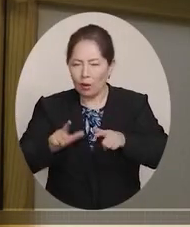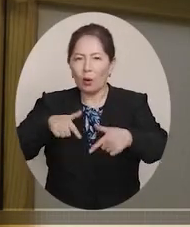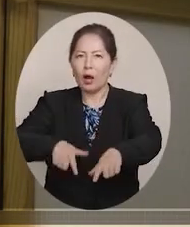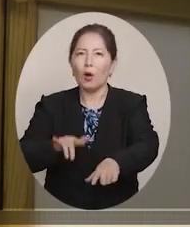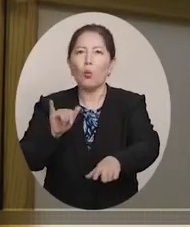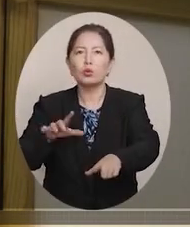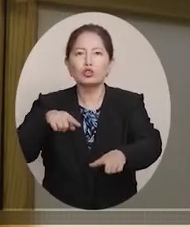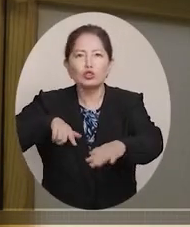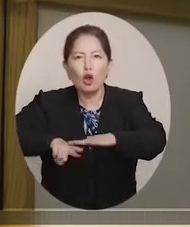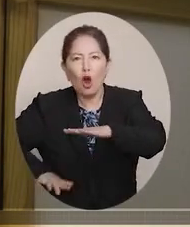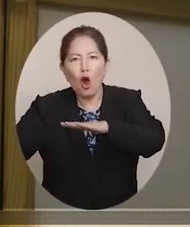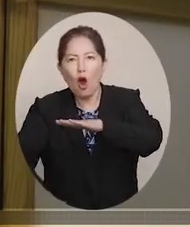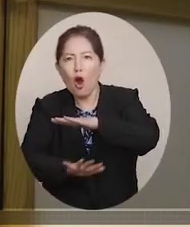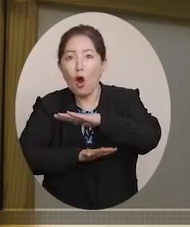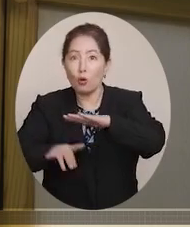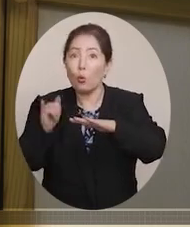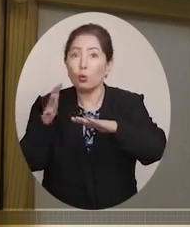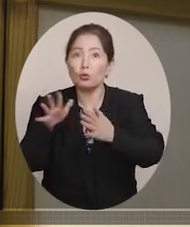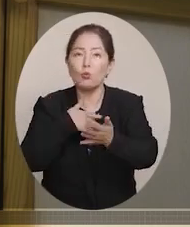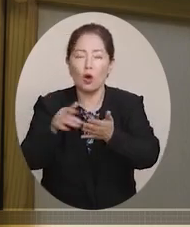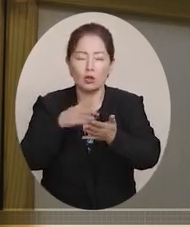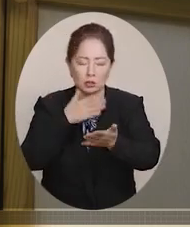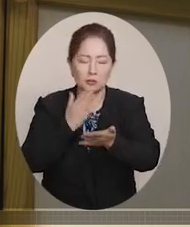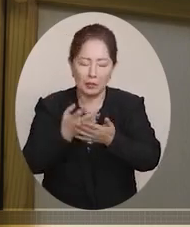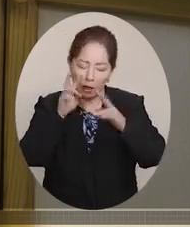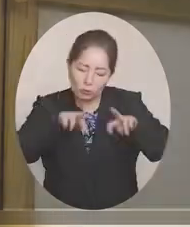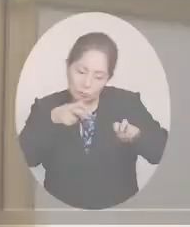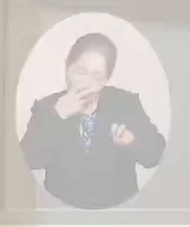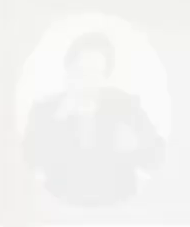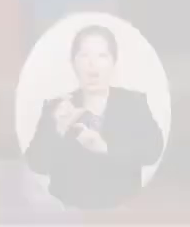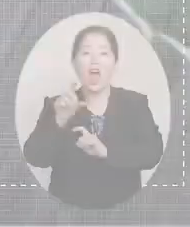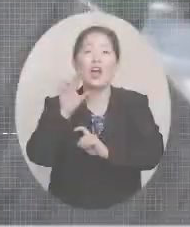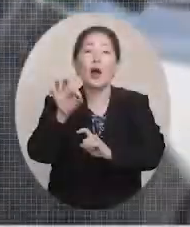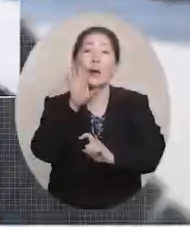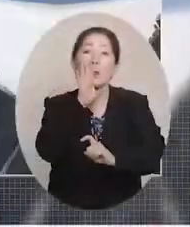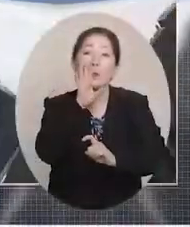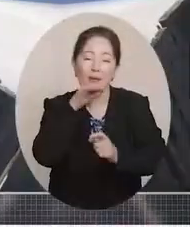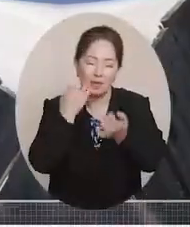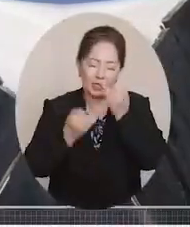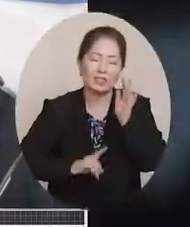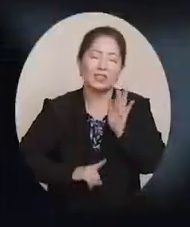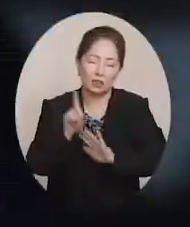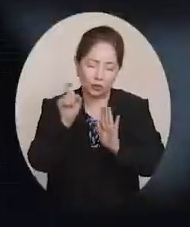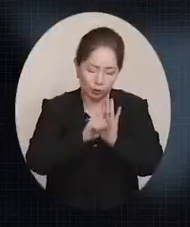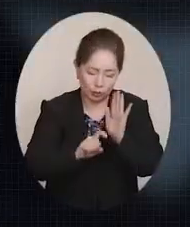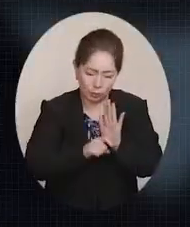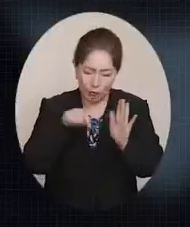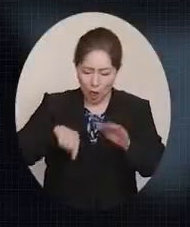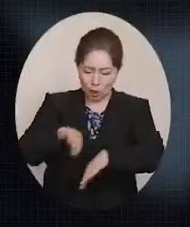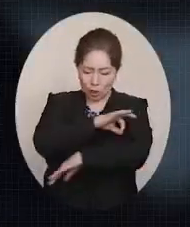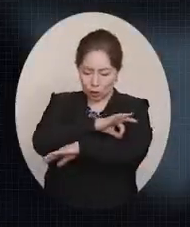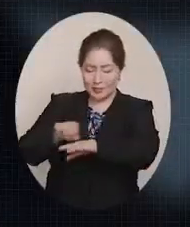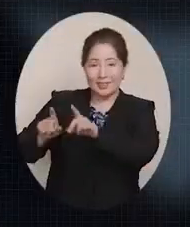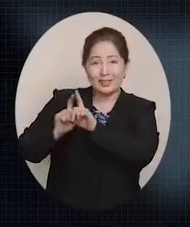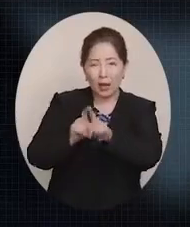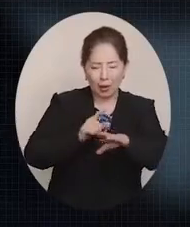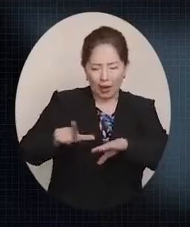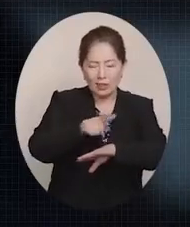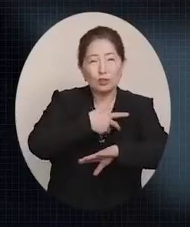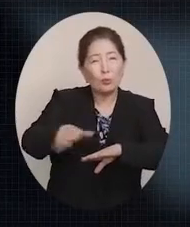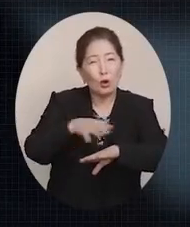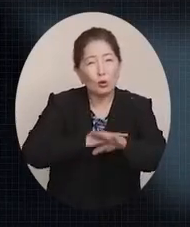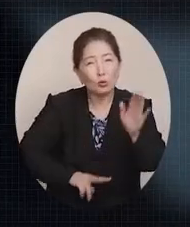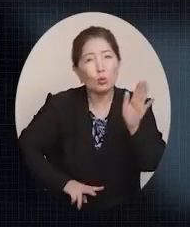одоо бохирдуулах тийм нөхцөл байдал байгаа гэдэг нь бол бидний судалгааны дүнгийн сарагч. Хус төслөөр хөрсний бохирдол